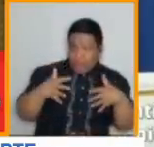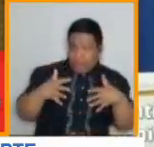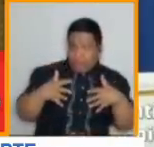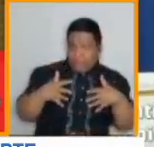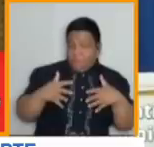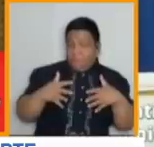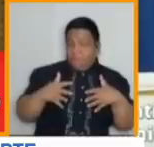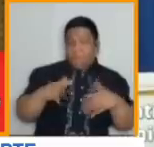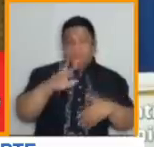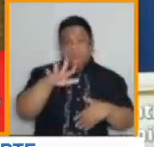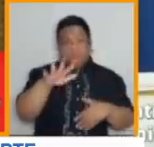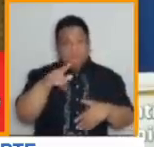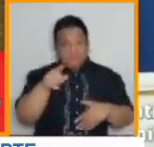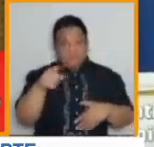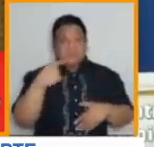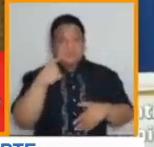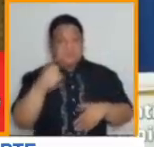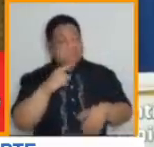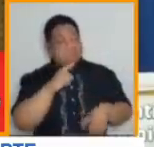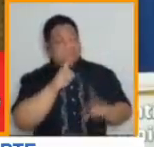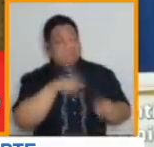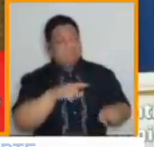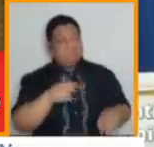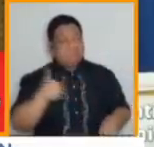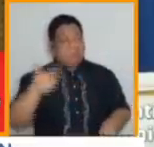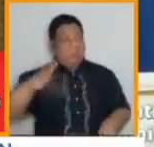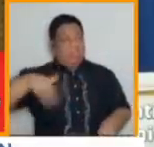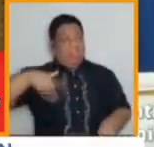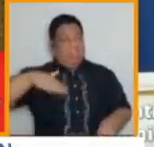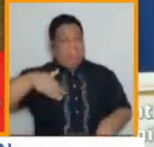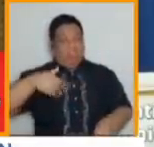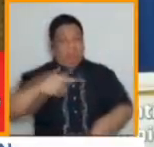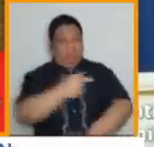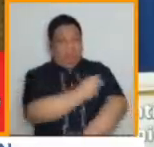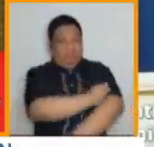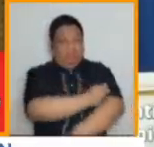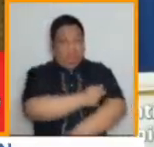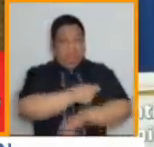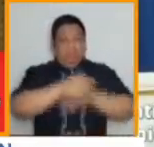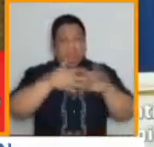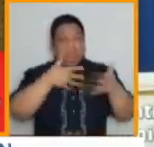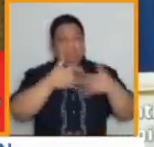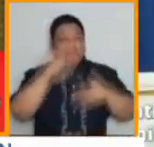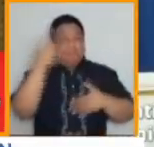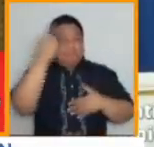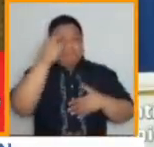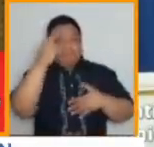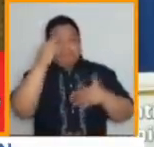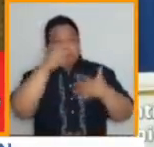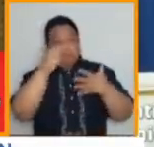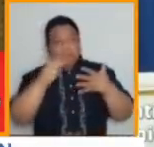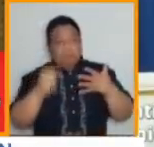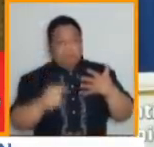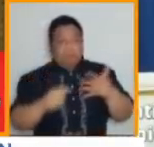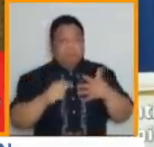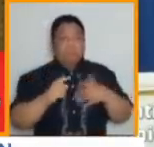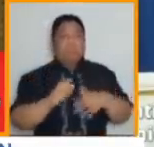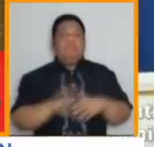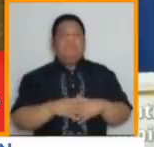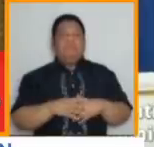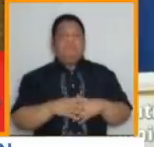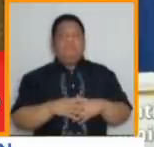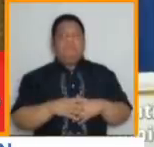hindi, at whatever reason ibigay mo doon sa kanya, para